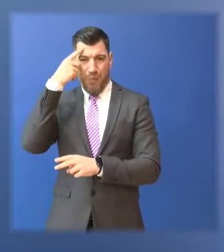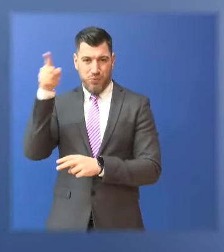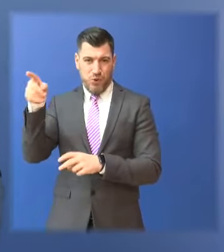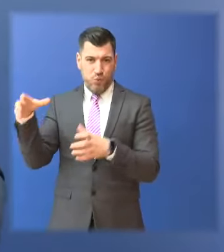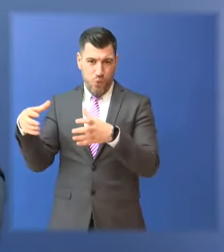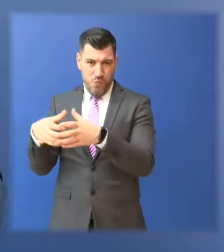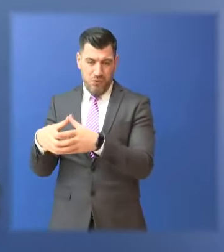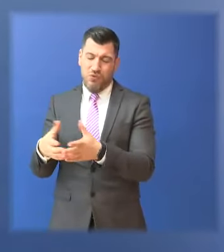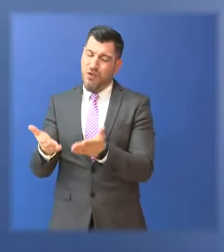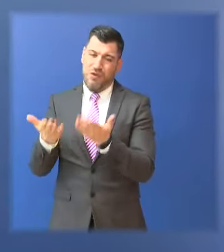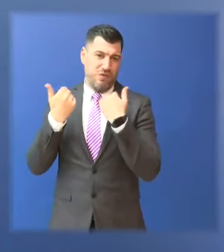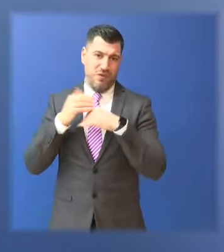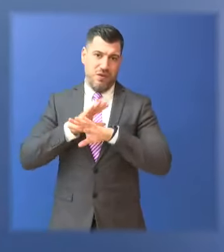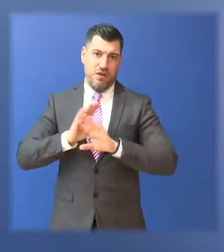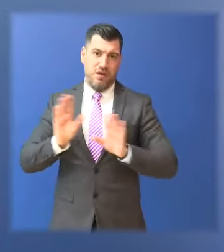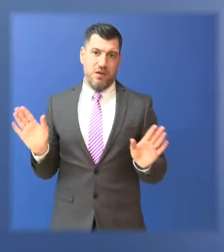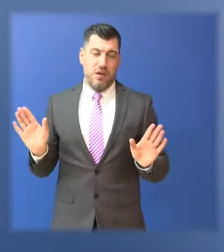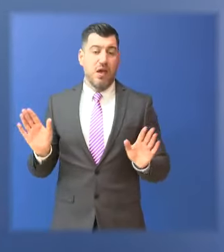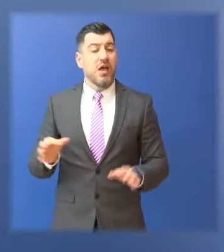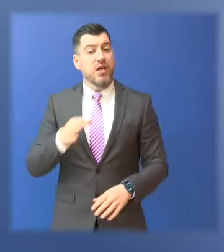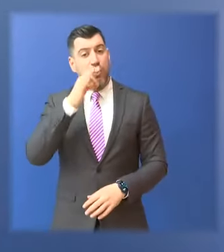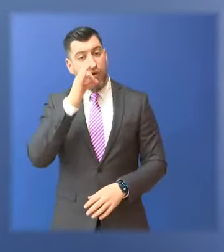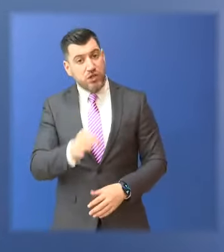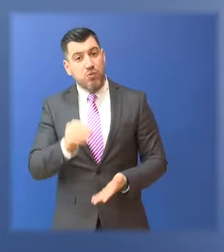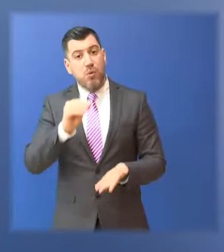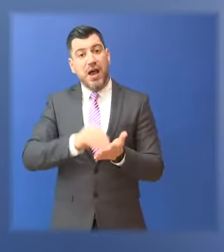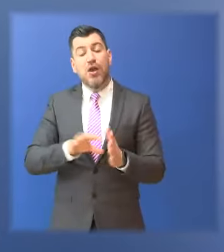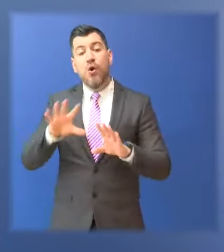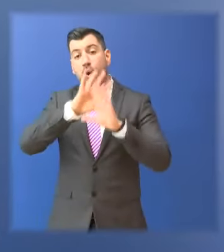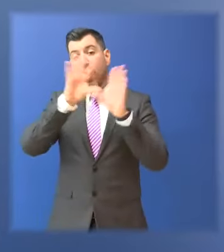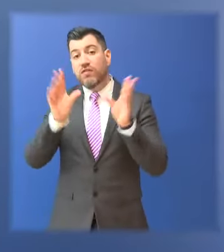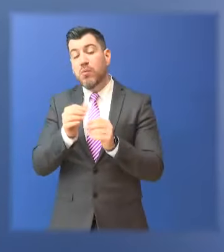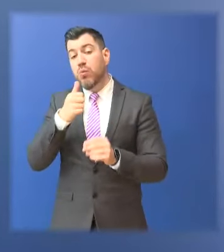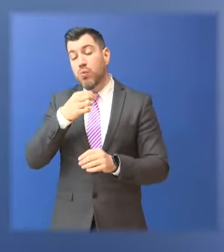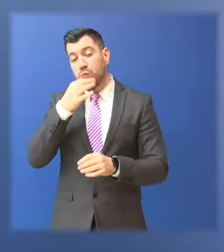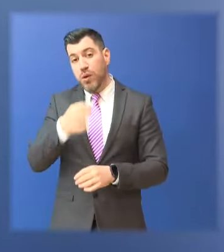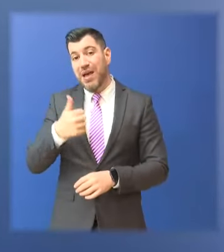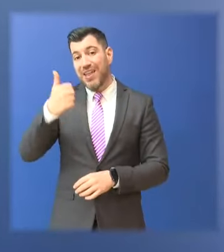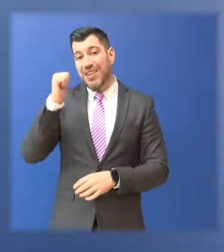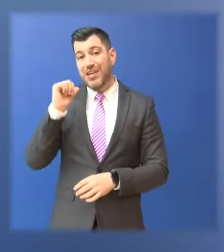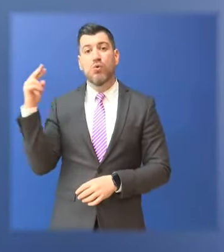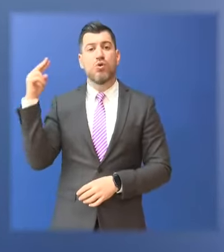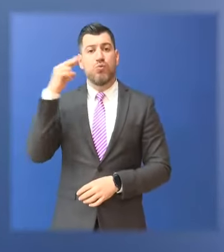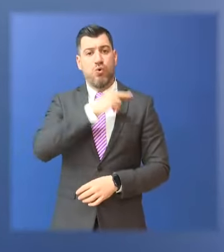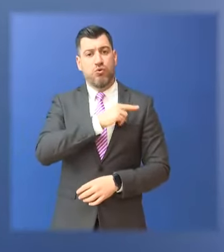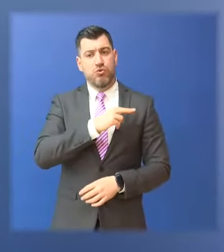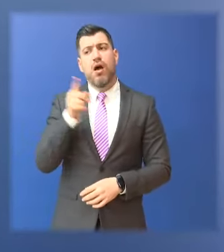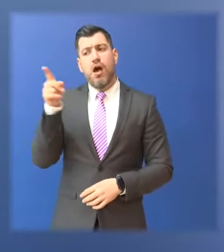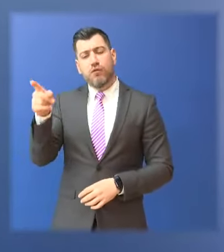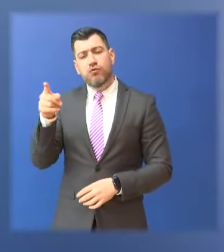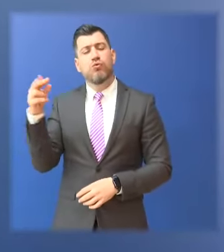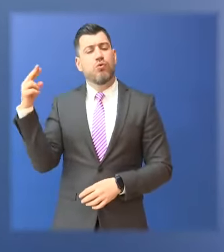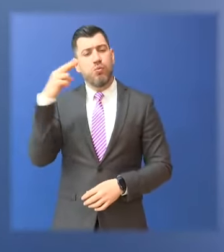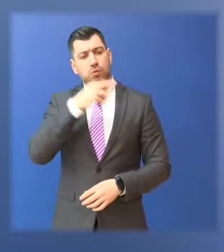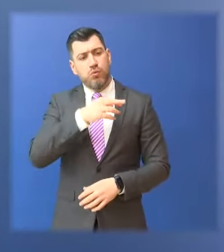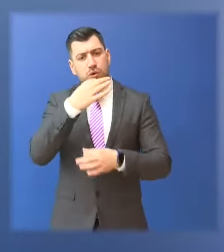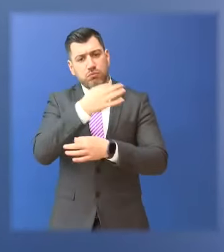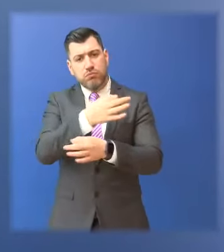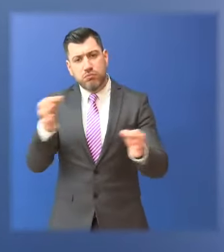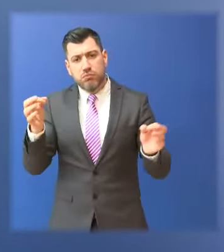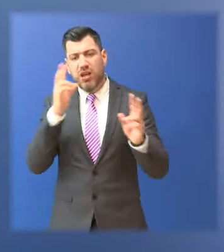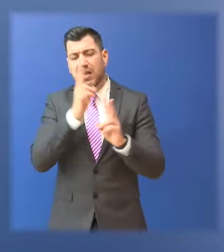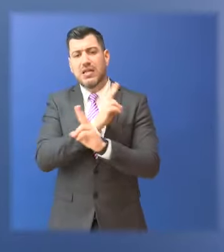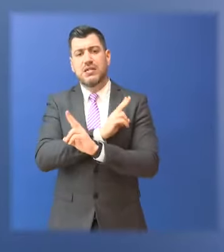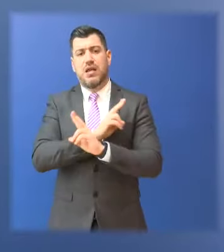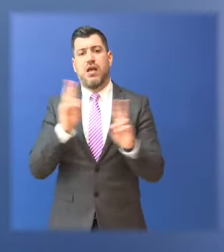τα οποία είπε ο Πρωθυπουργός, τα οποία θεωρώ ότι ήταν σαφή, και οτιδήποτε άλλο πρέπει να υποθεί περαιτέρω, προφανώς όταν αυτό θα μπορεί